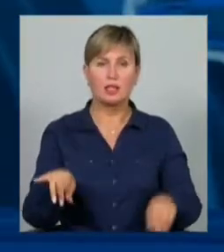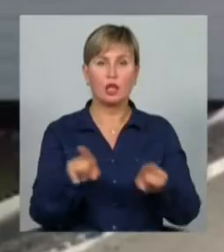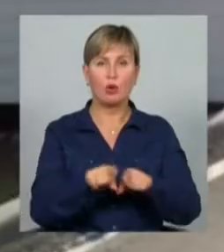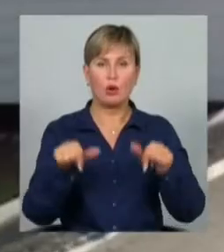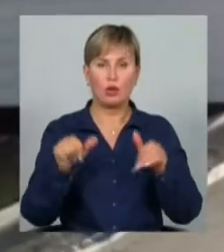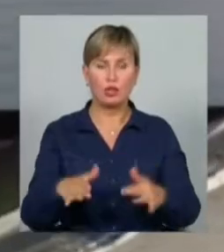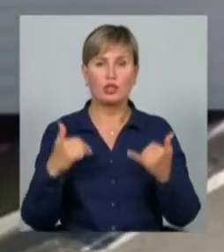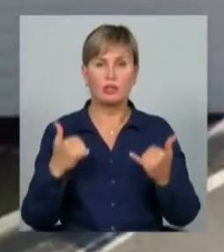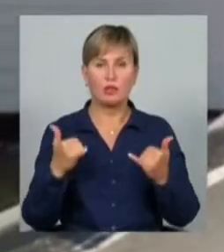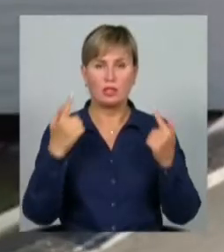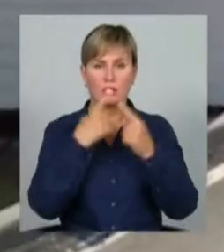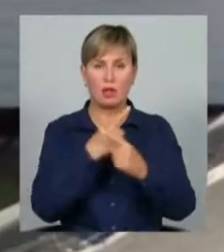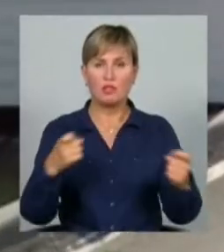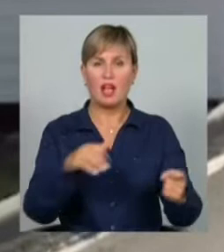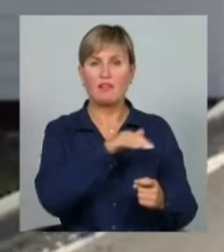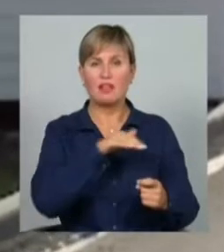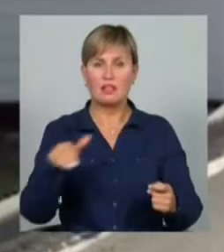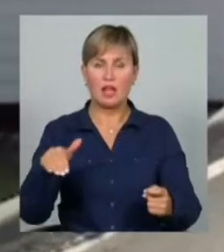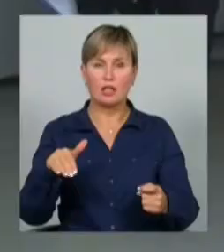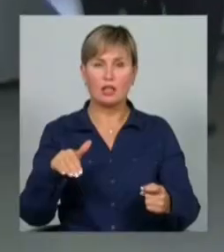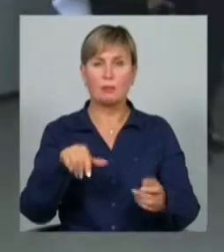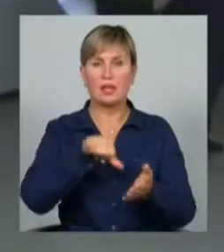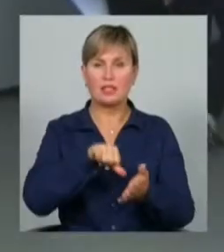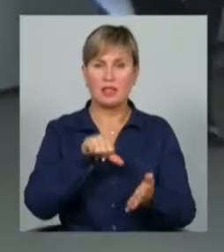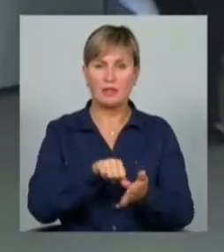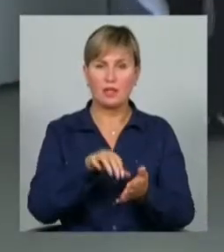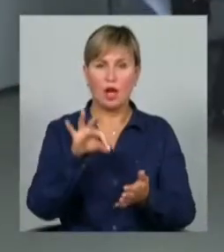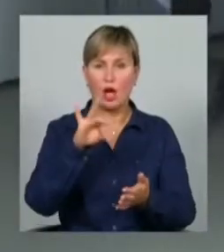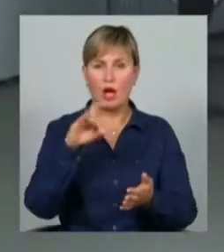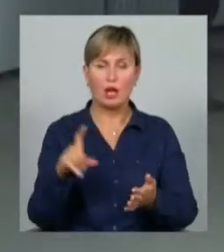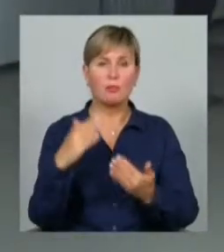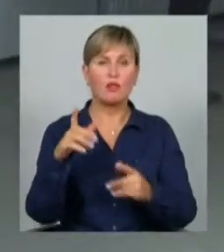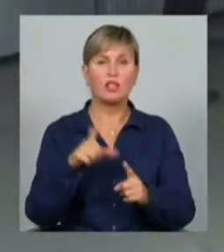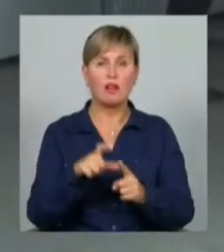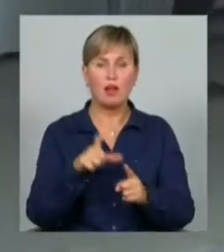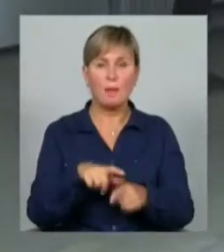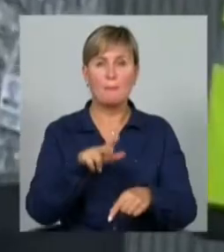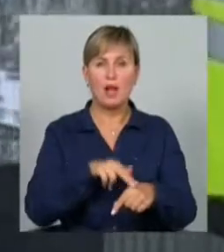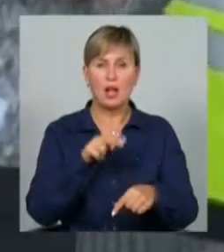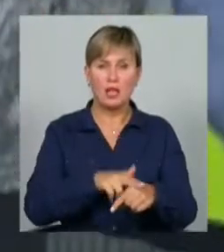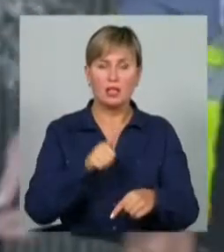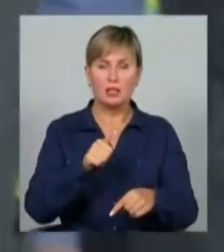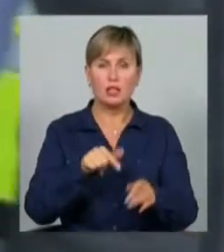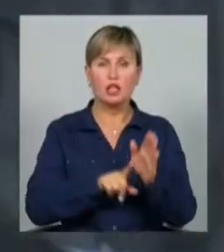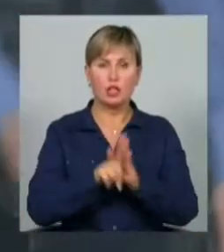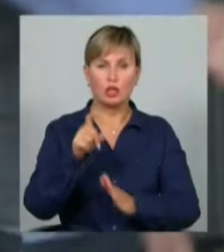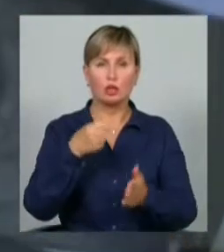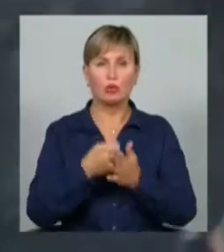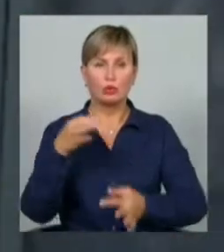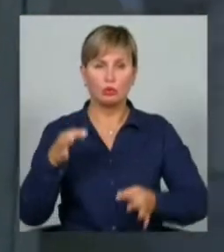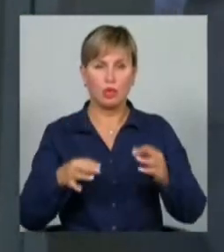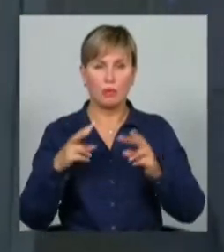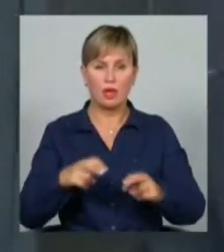сегодня сообщил официальный представитель мвд нур dildo у раз по его словам полиции одру султана начала досудебное расследование